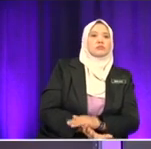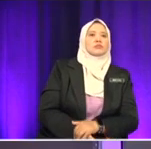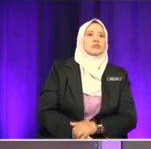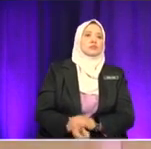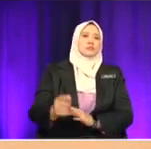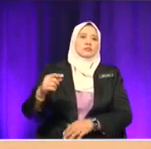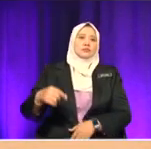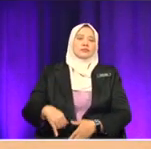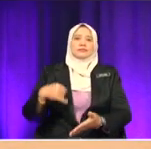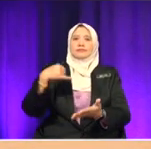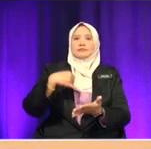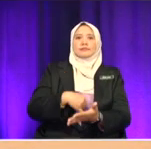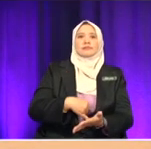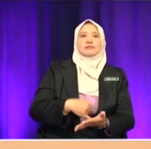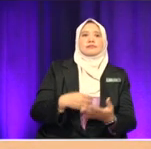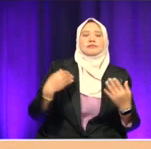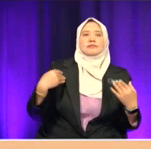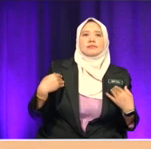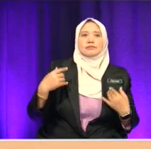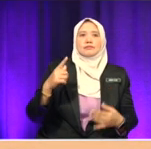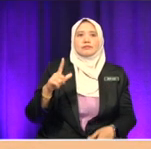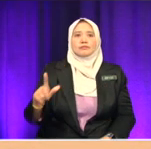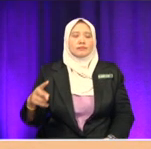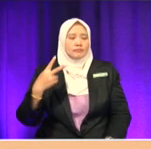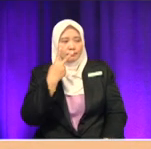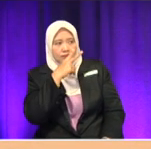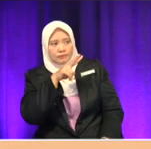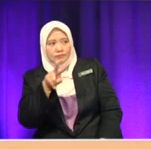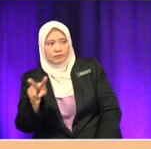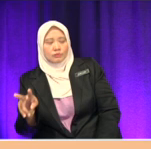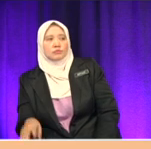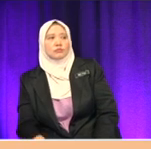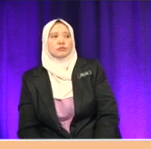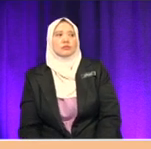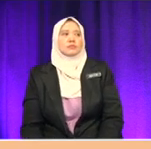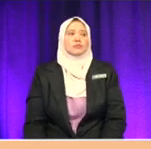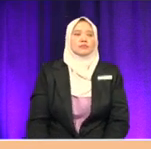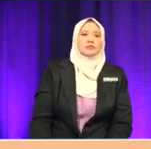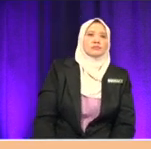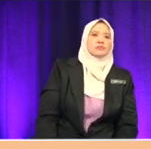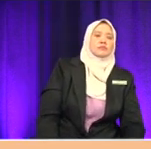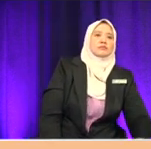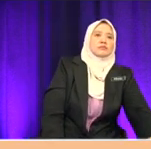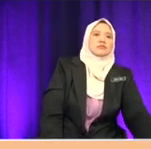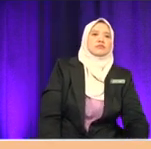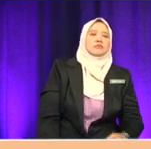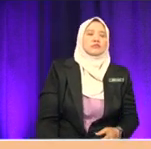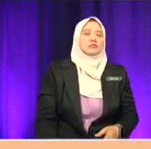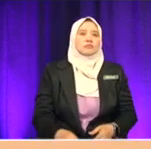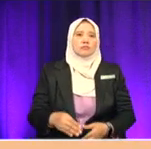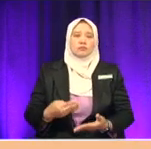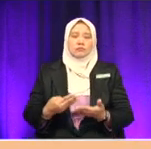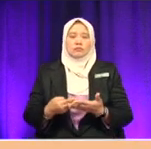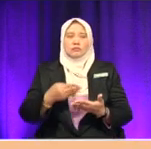adalah pemerhatian. Okey, pemerhatian tadi yang Balkis jawab tadi. Bubur nutrien keruh pada suhu 37 darjah